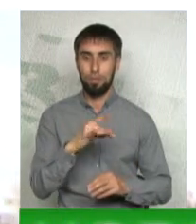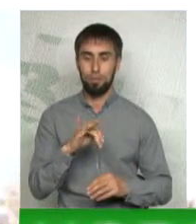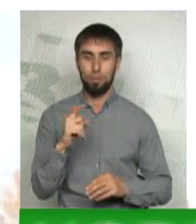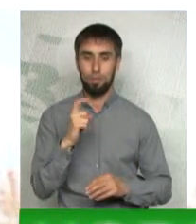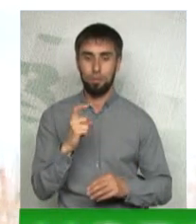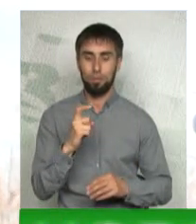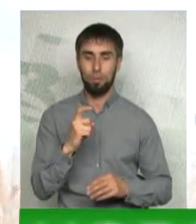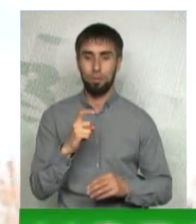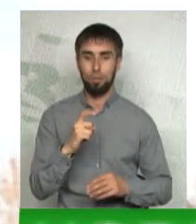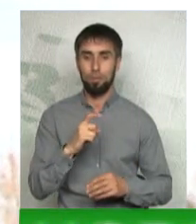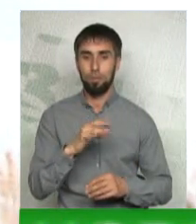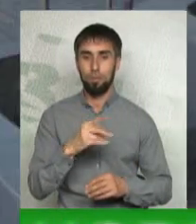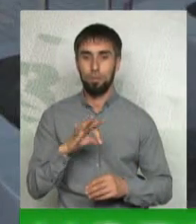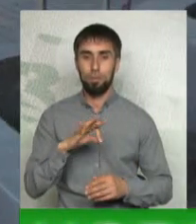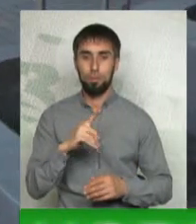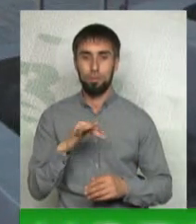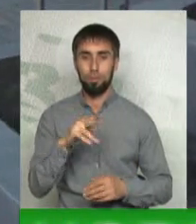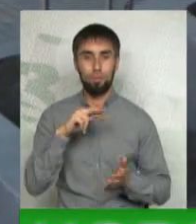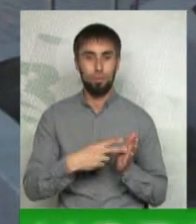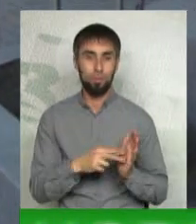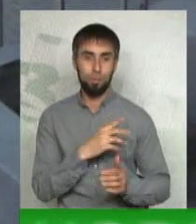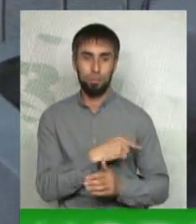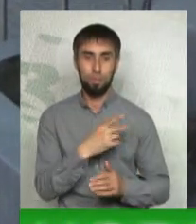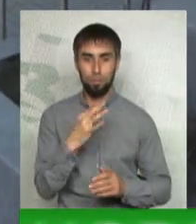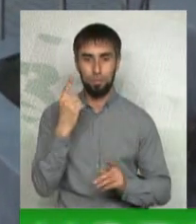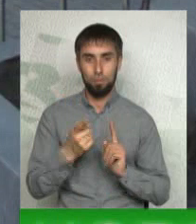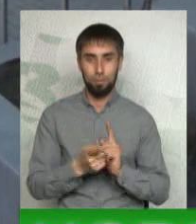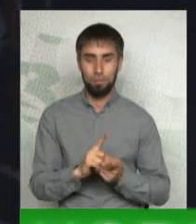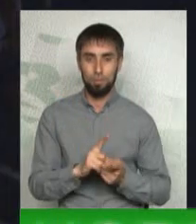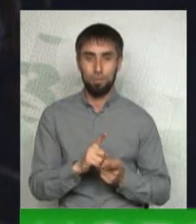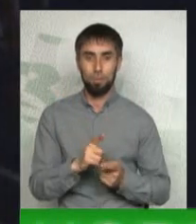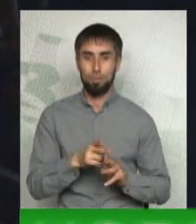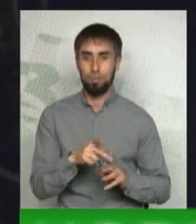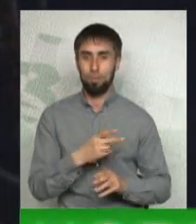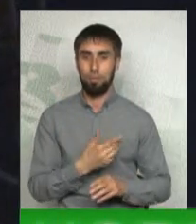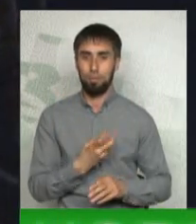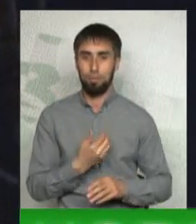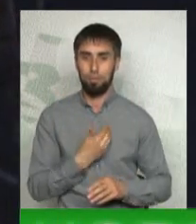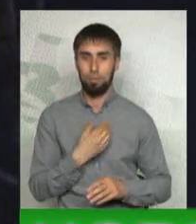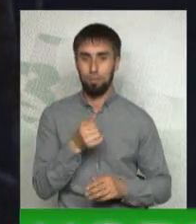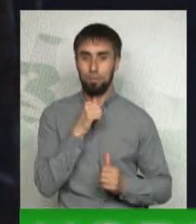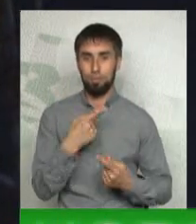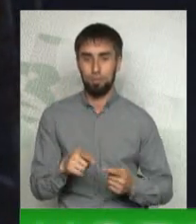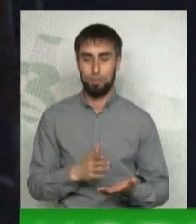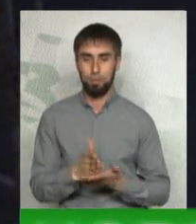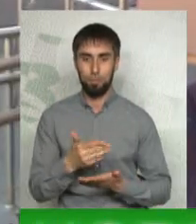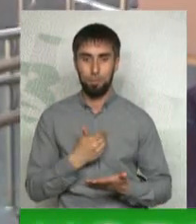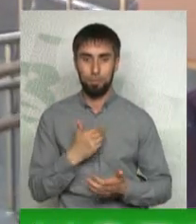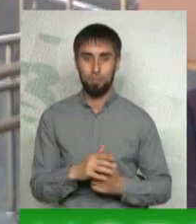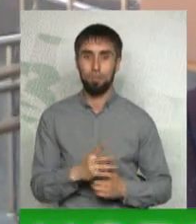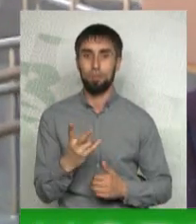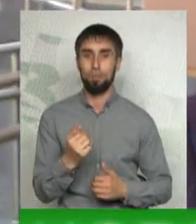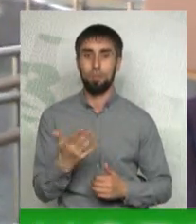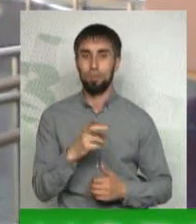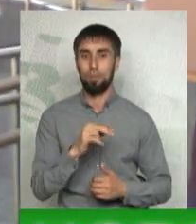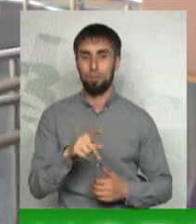химию и обществознание. Были планы стать врачом, но передумал. Говорит, что душа не лежит и хочет попробовать себя в другой профессии. На какие